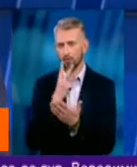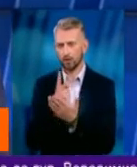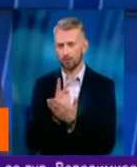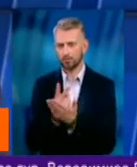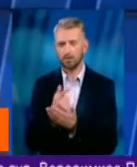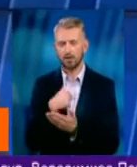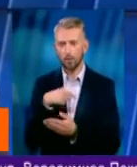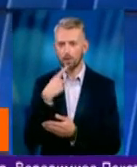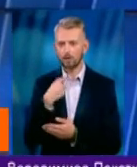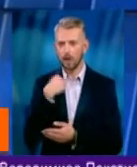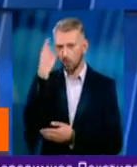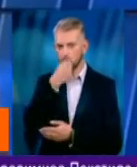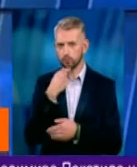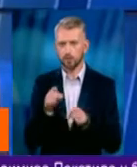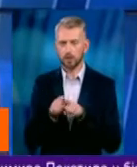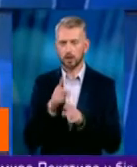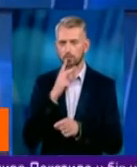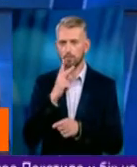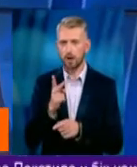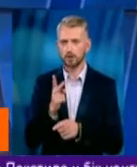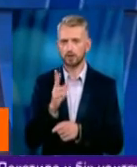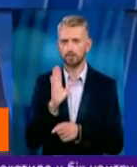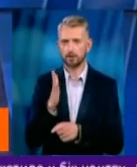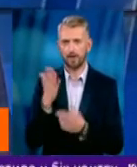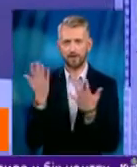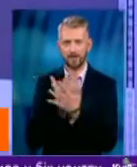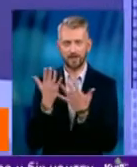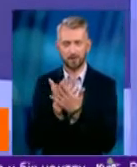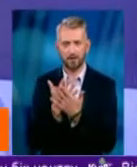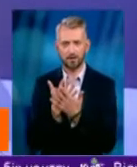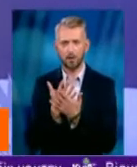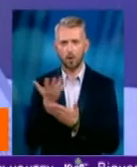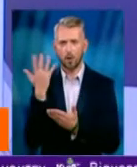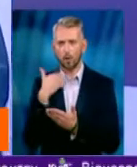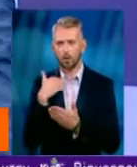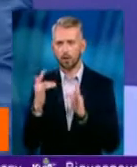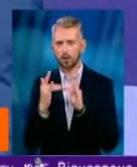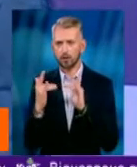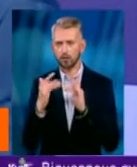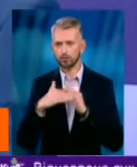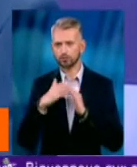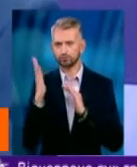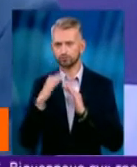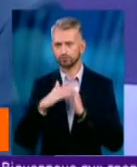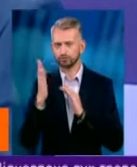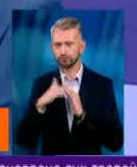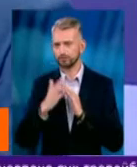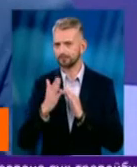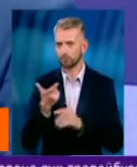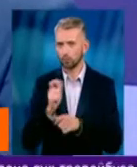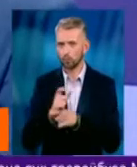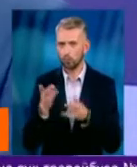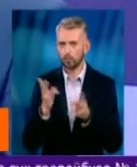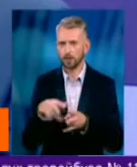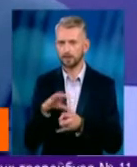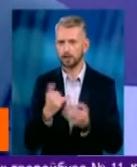я особисто такі речі бачив в фільмах, коли і піднімається це ліжко, і все. Не надзвичайно необхідні і